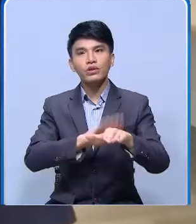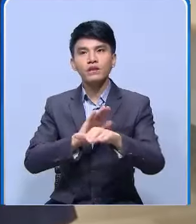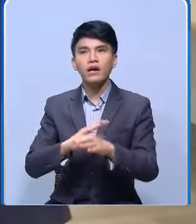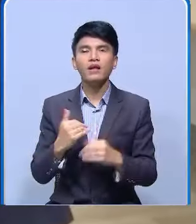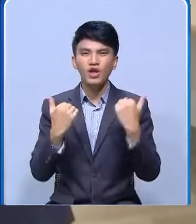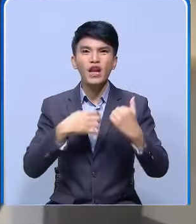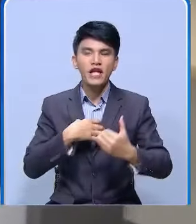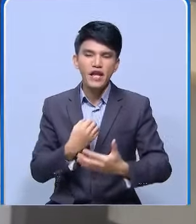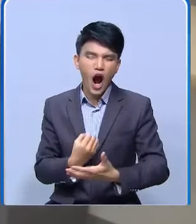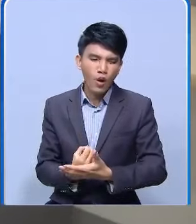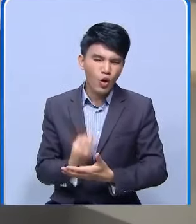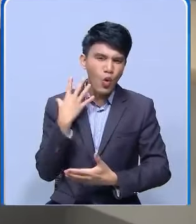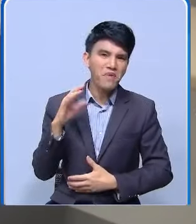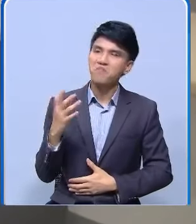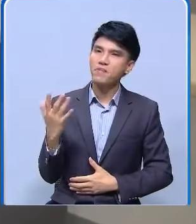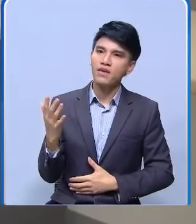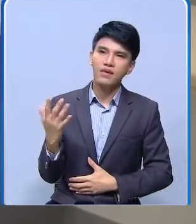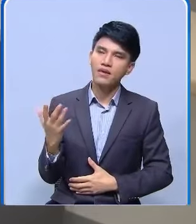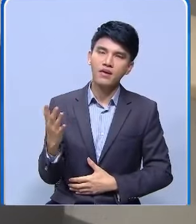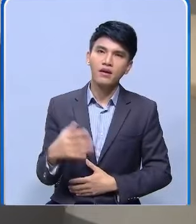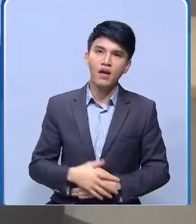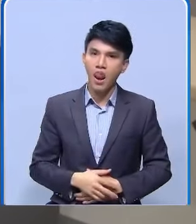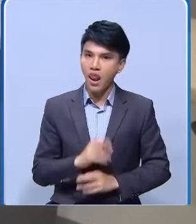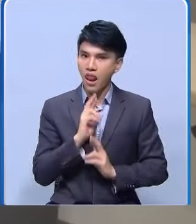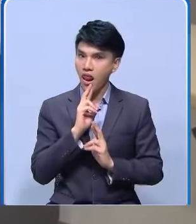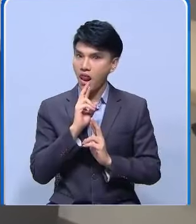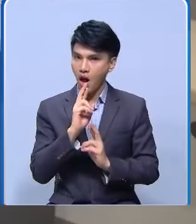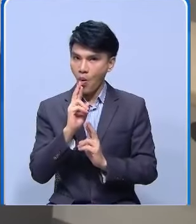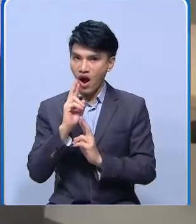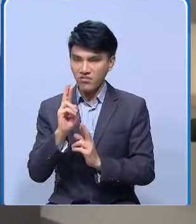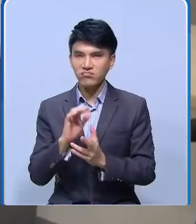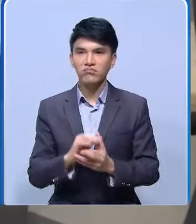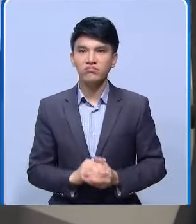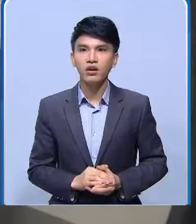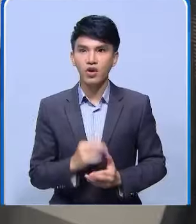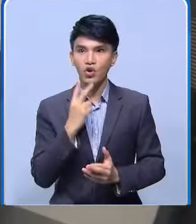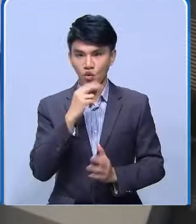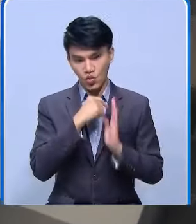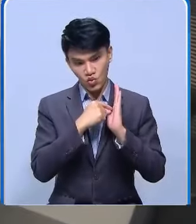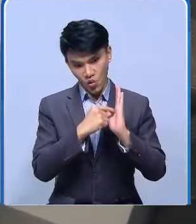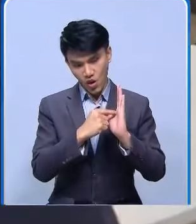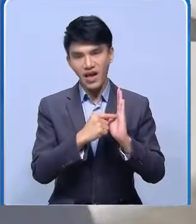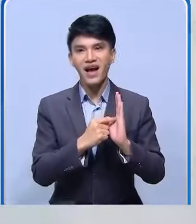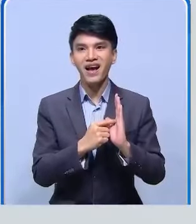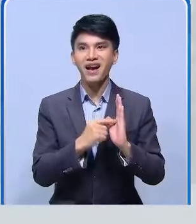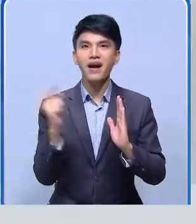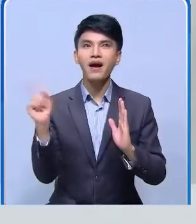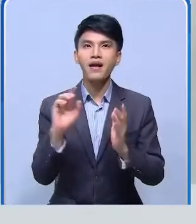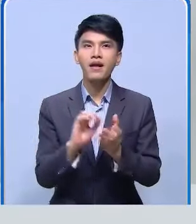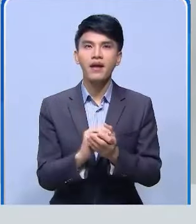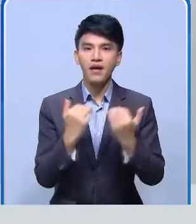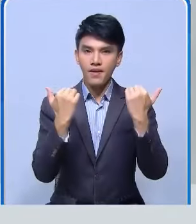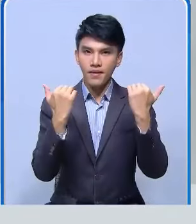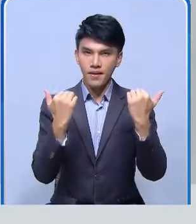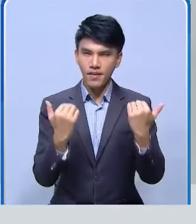รวยทางรัฐไม่มีอยู่จริงครับระวังตกเป็นเหยื่อครับมาดูตัวอย่างคำพูดชักชวนแบบไหนที่จะเป็นกับ